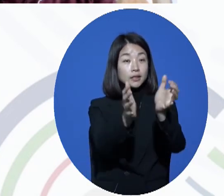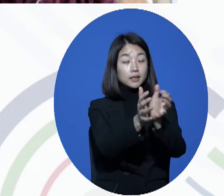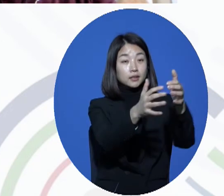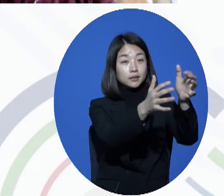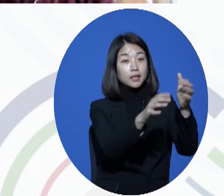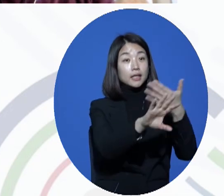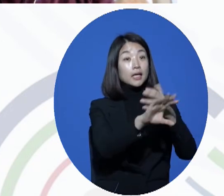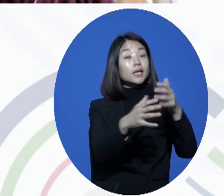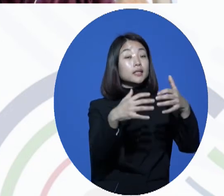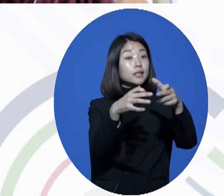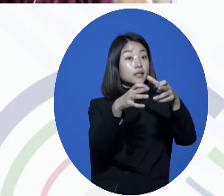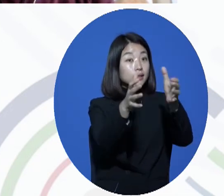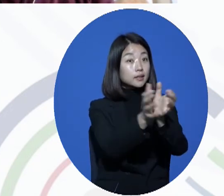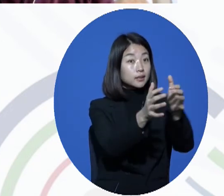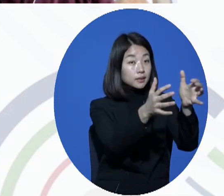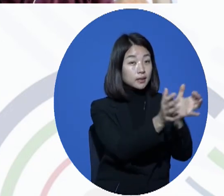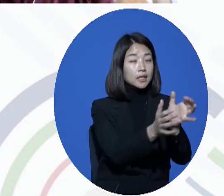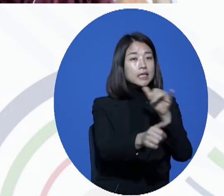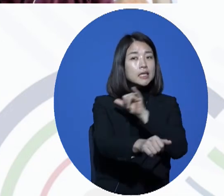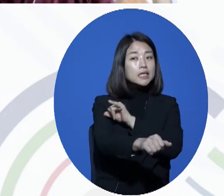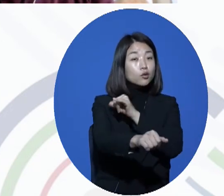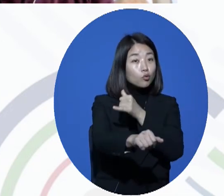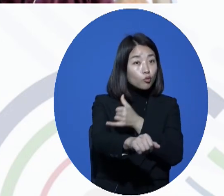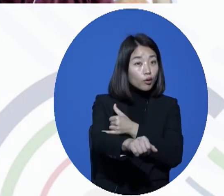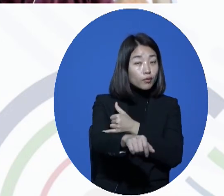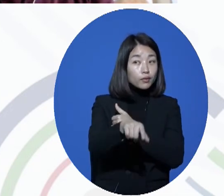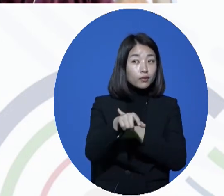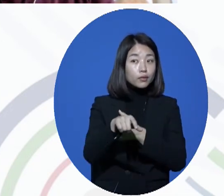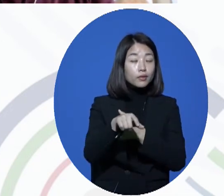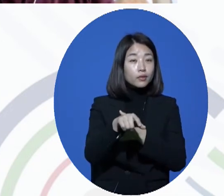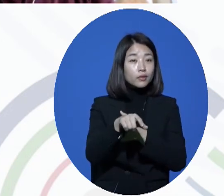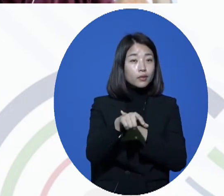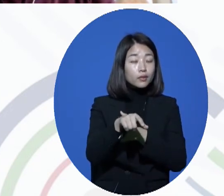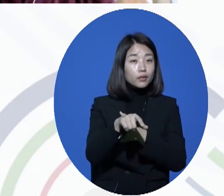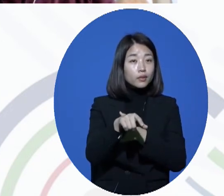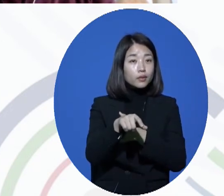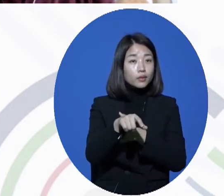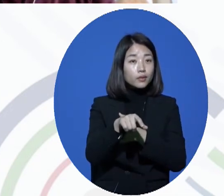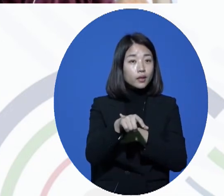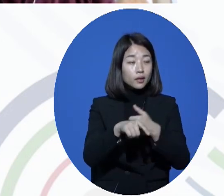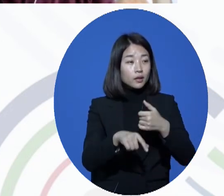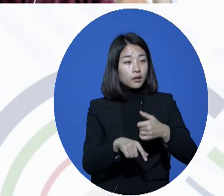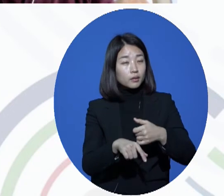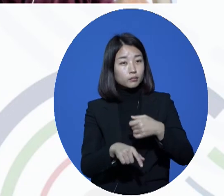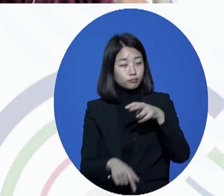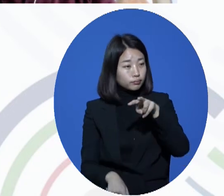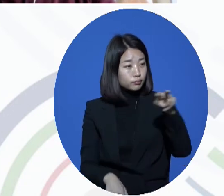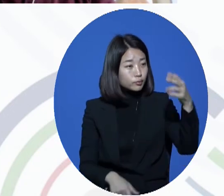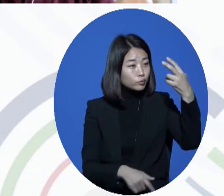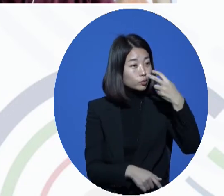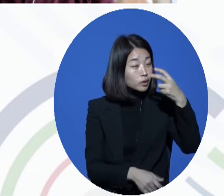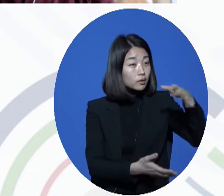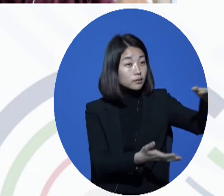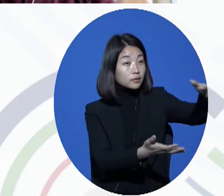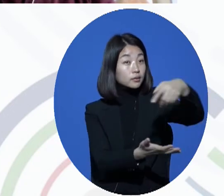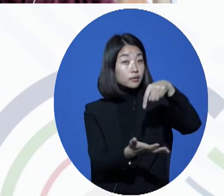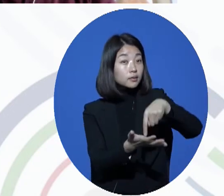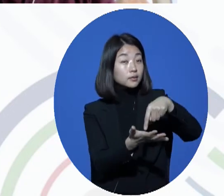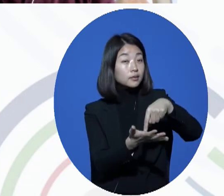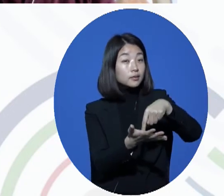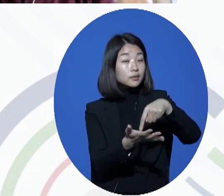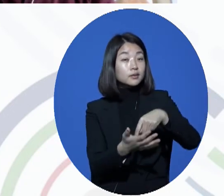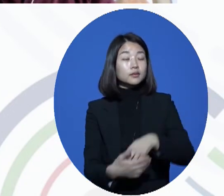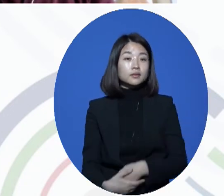단체에서 함께 장애인 인권 관점의 세계적 모니터링 조사를 했는데 이 조사를 했던